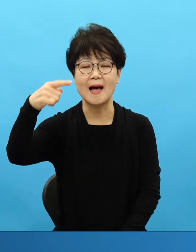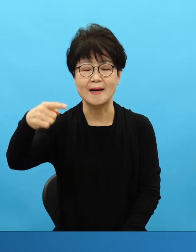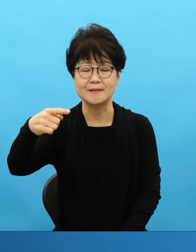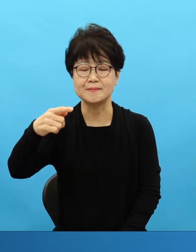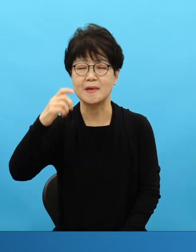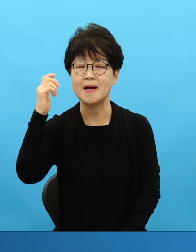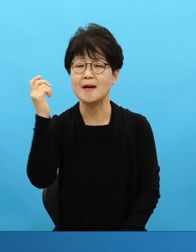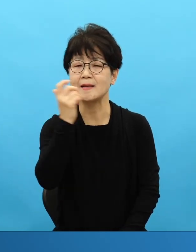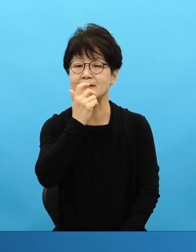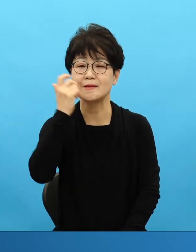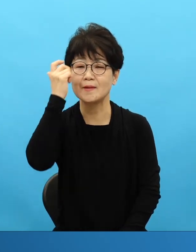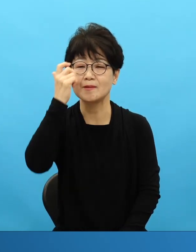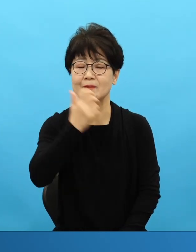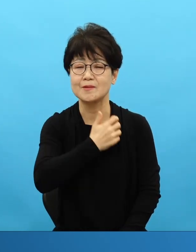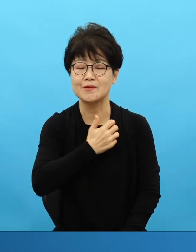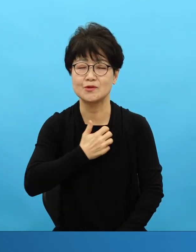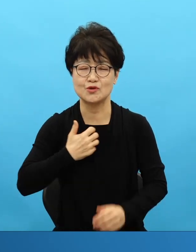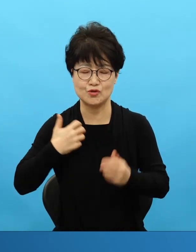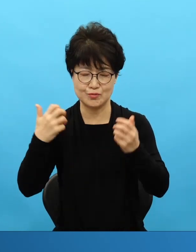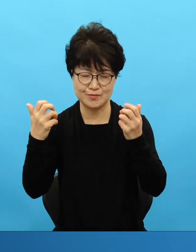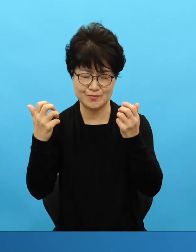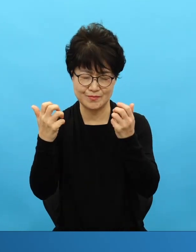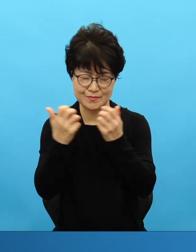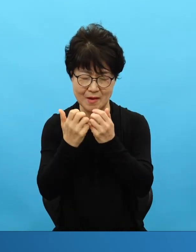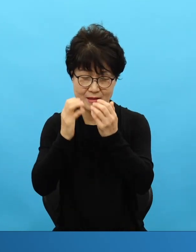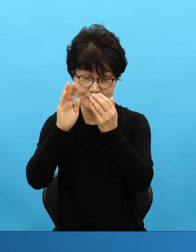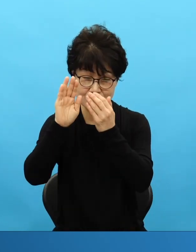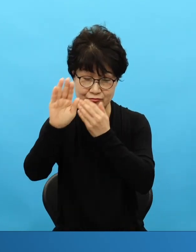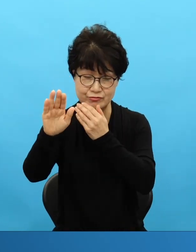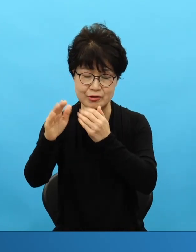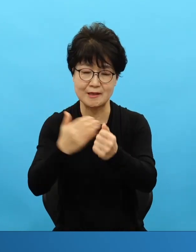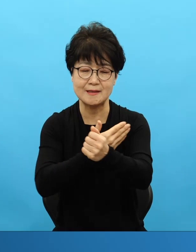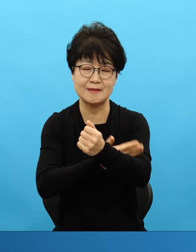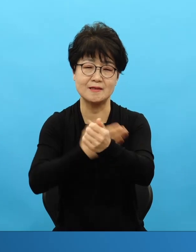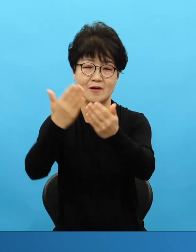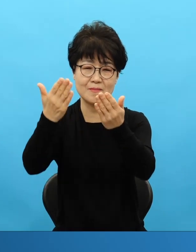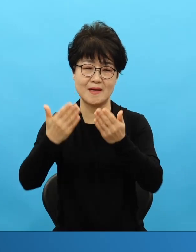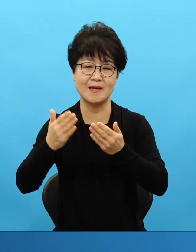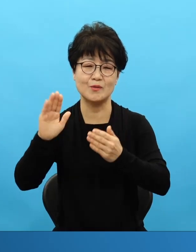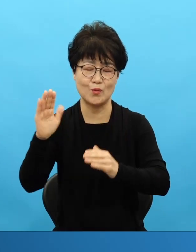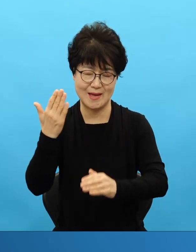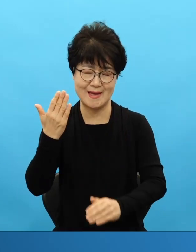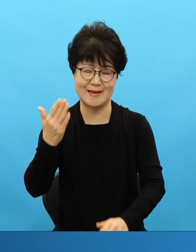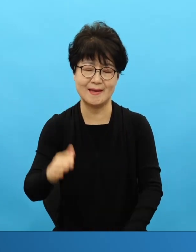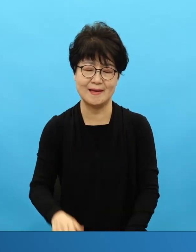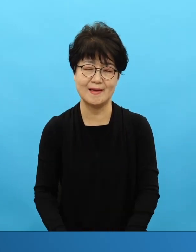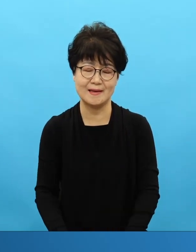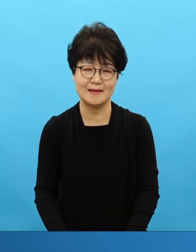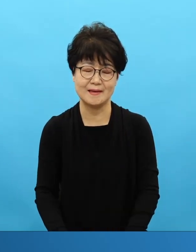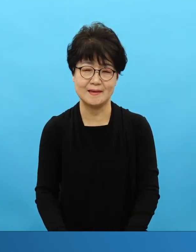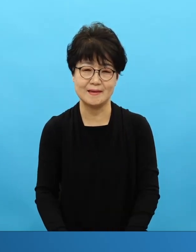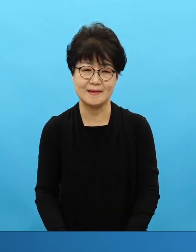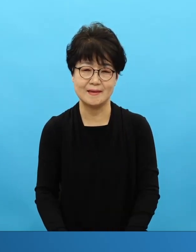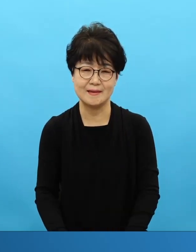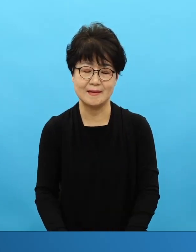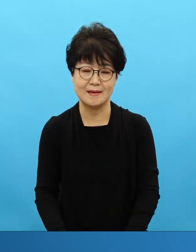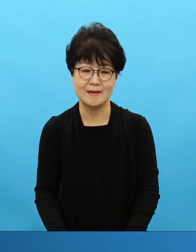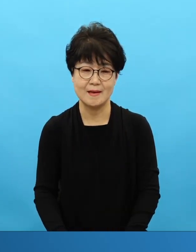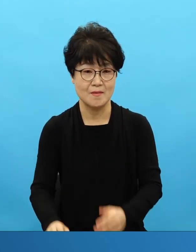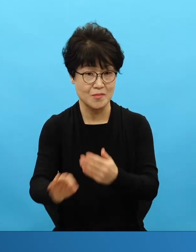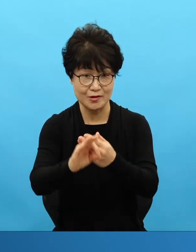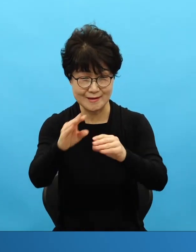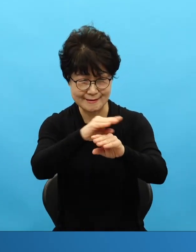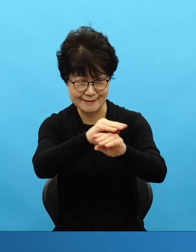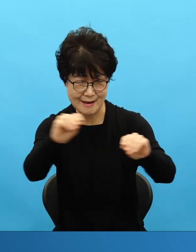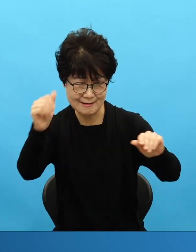성령 충만 받고 능력 받을 것이다. You receive the filling of the Holy Spirit, you'll see power. 그러면 땅 끝까지 가라. Then